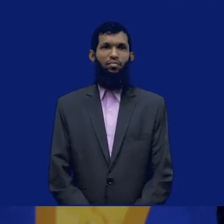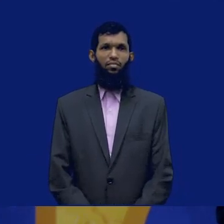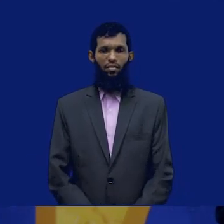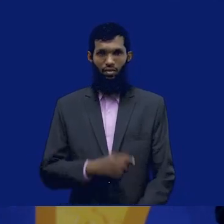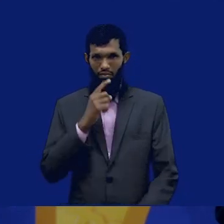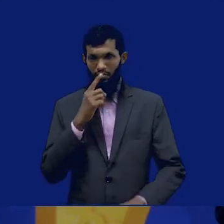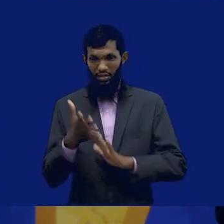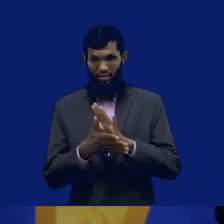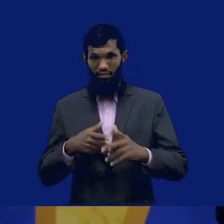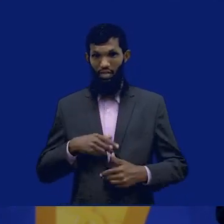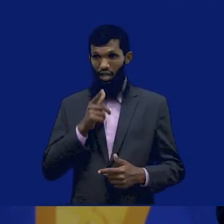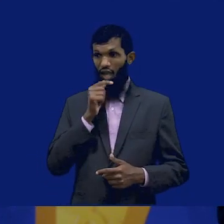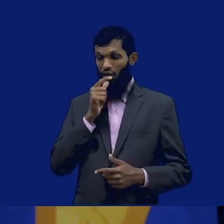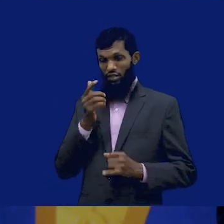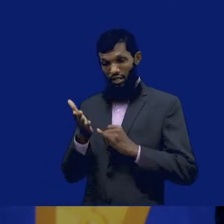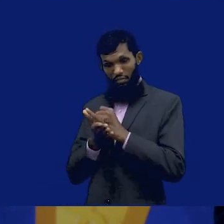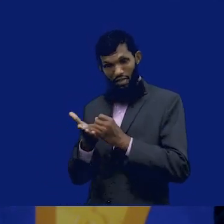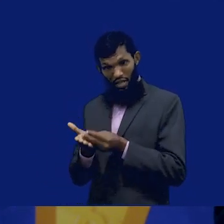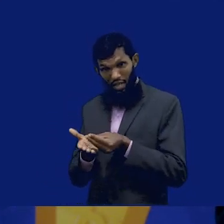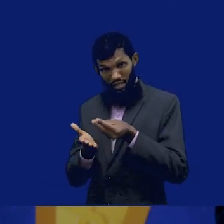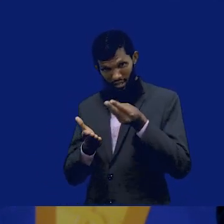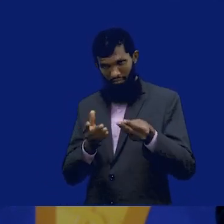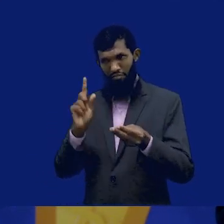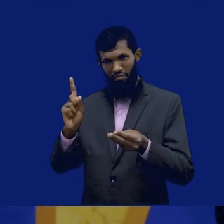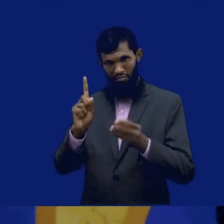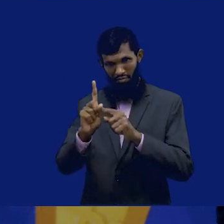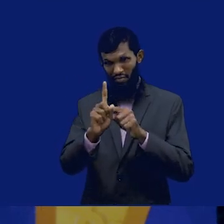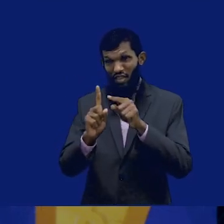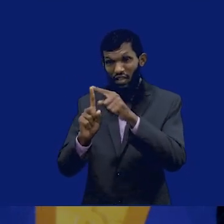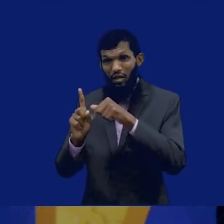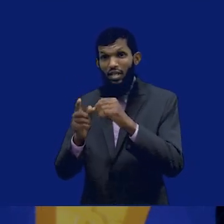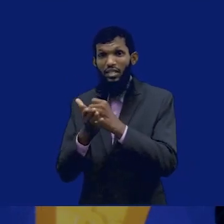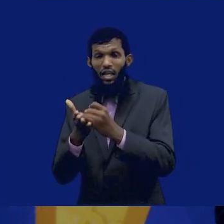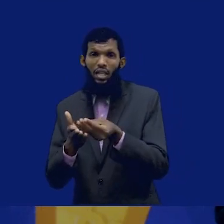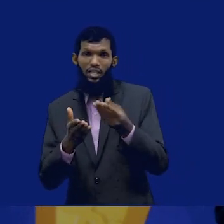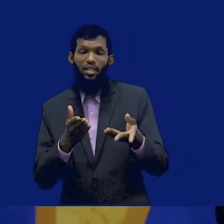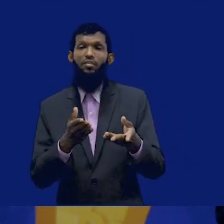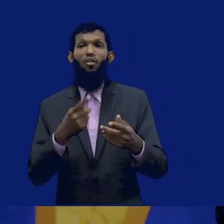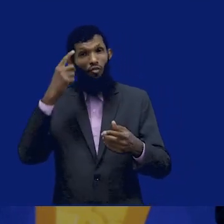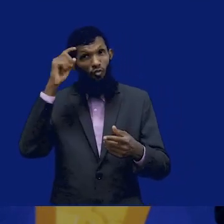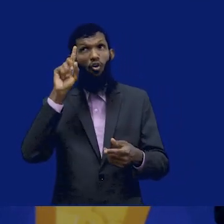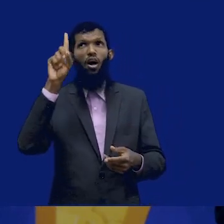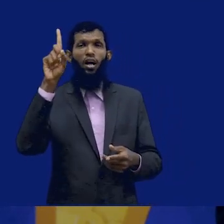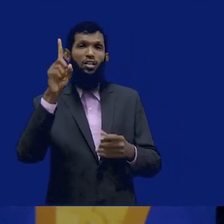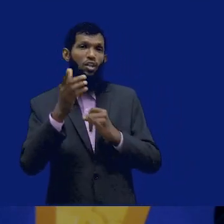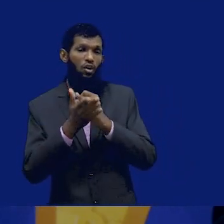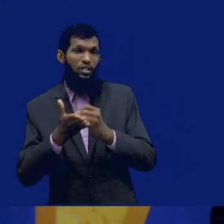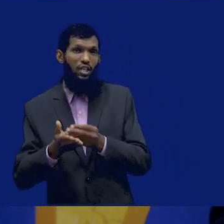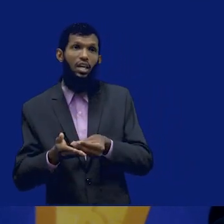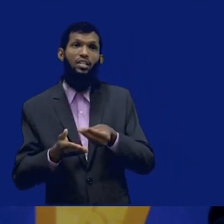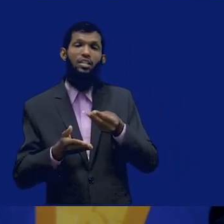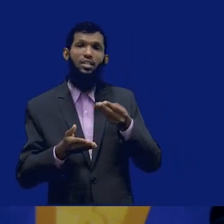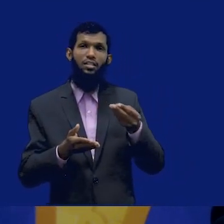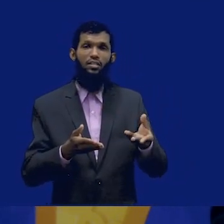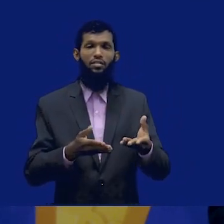اللَّهِ. Those who give zakat from their wealth in the way of Allah